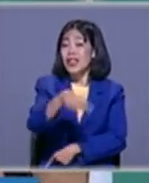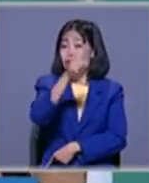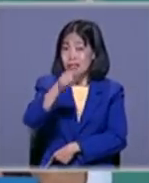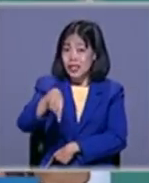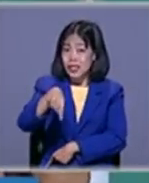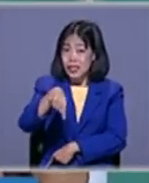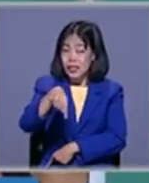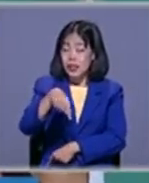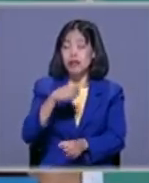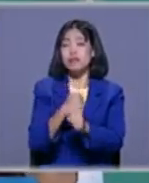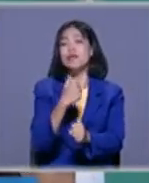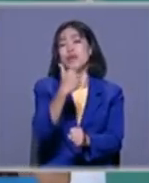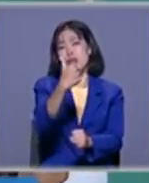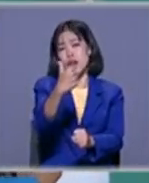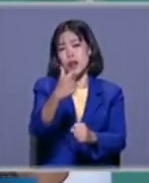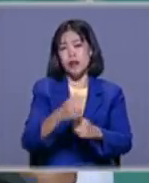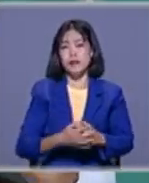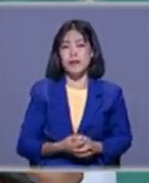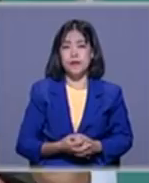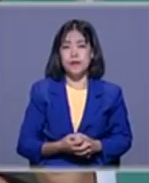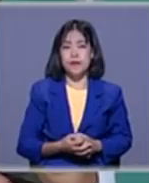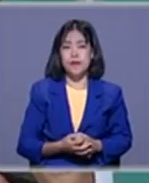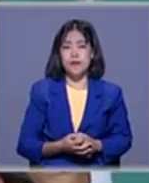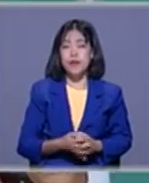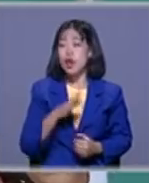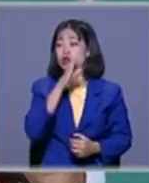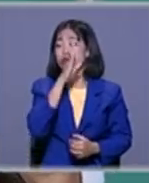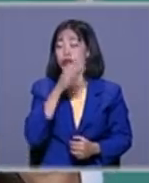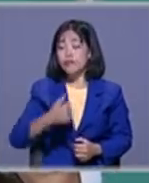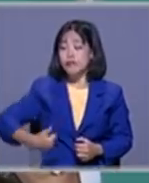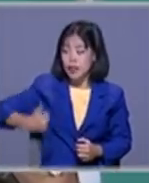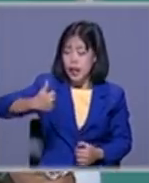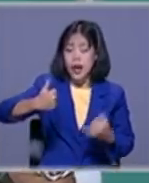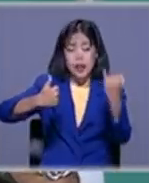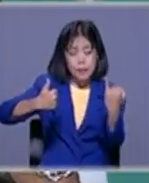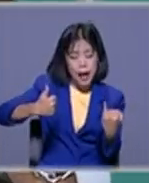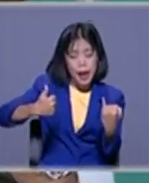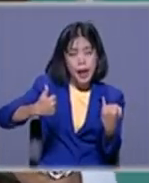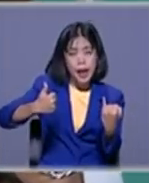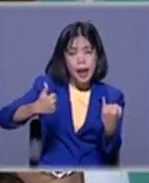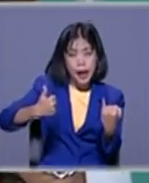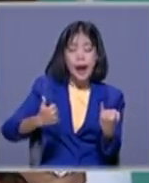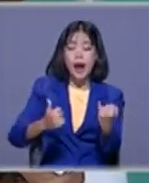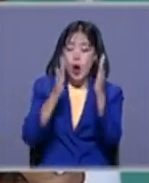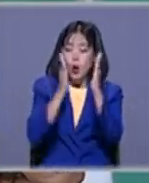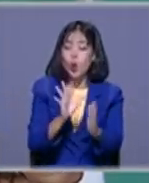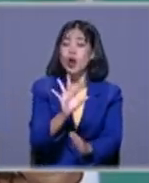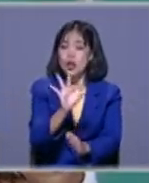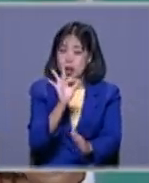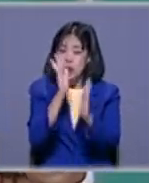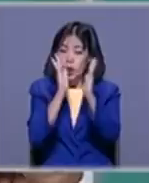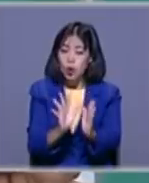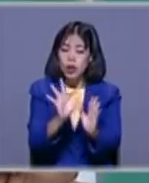ประเทศก็เดินหน้าไปได้แพ้เลือกตั้งก็คือแพ้เลือกตั้งประชาชนเลือกก็คือประชาชนเลือกประชาชนไม่เลือก